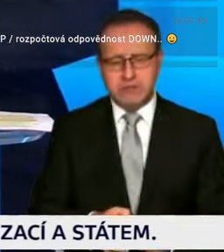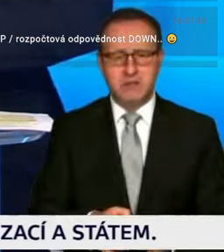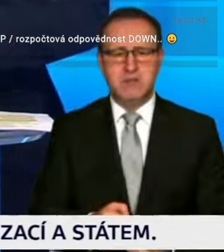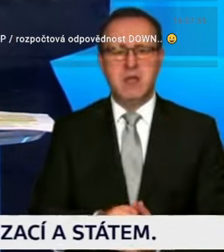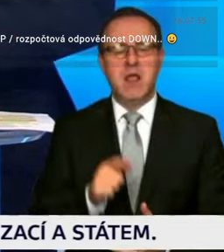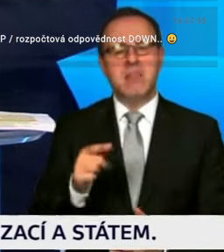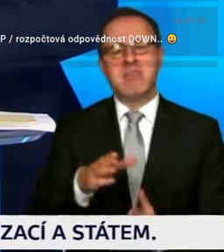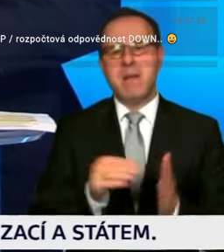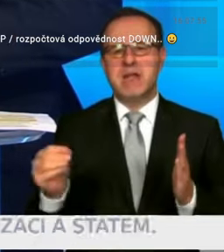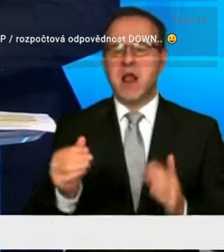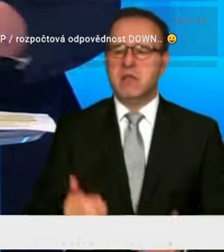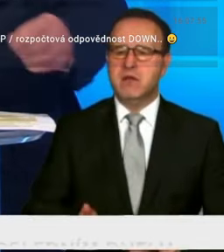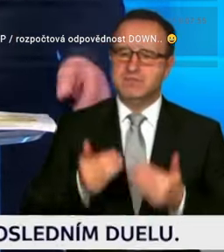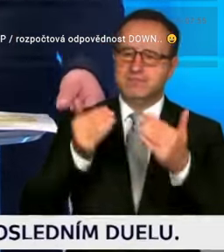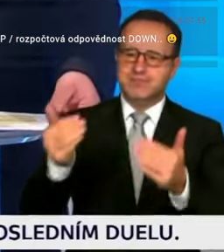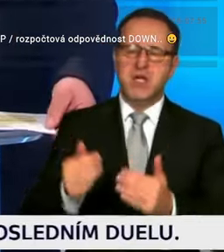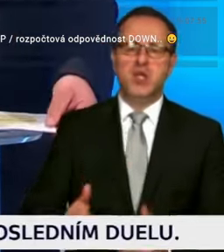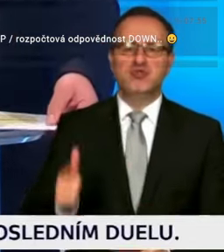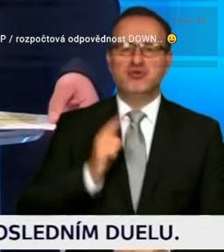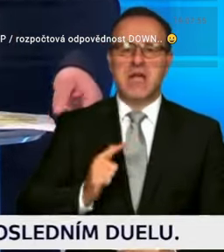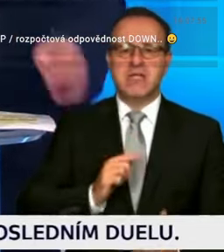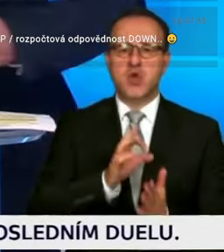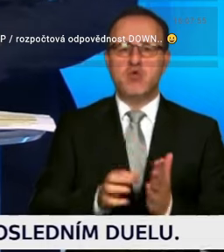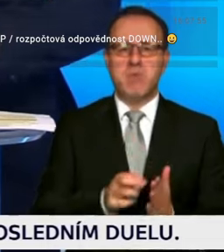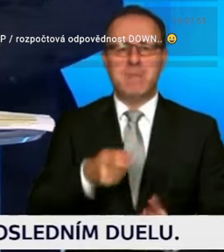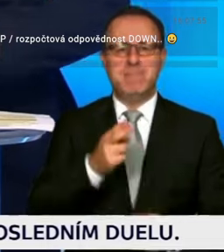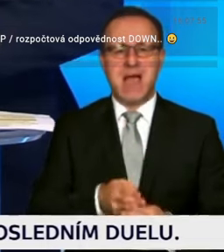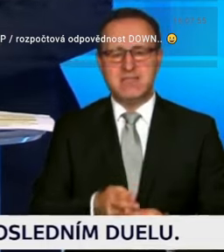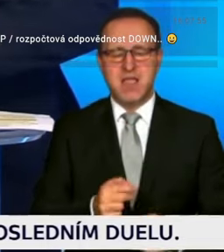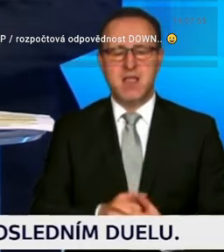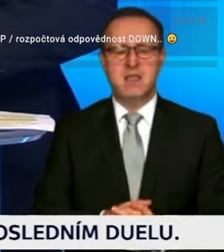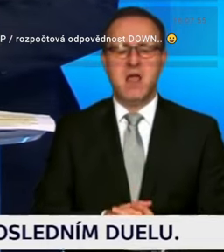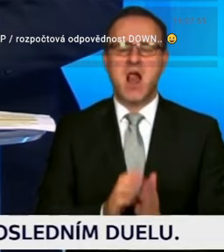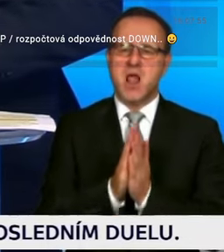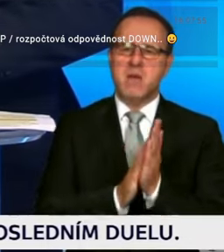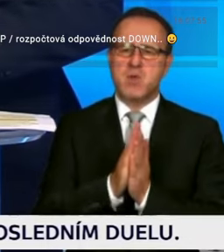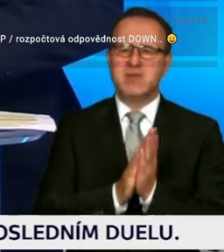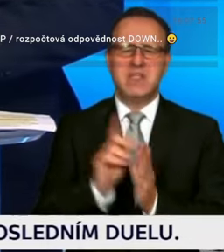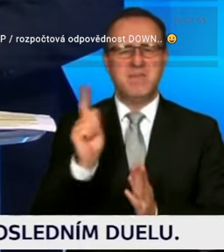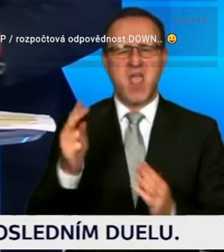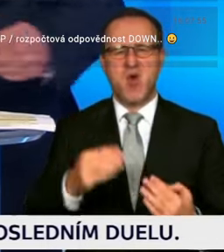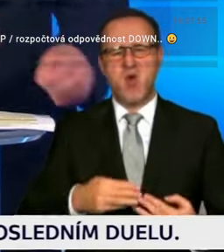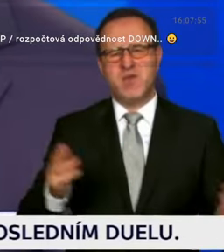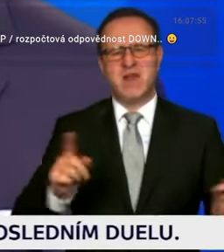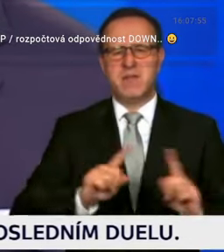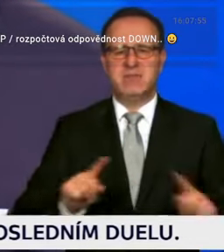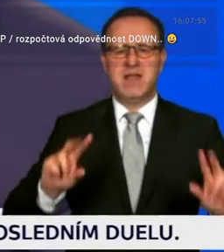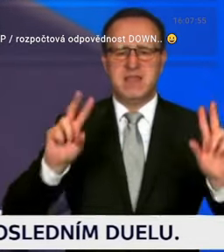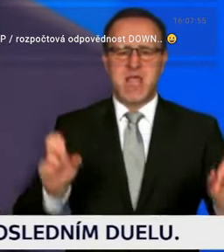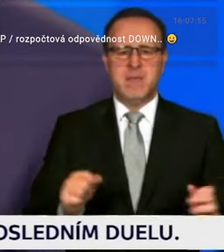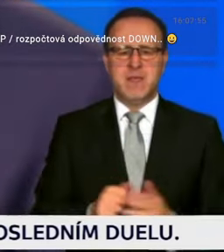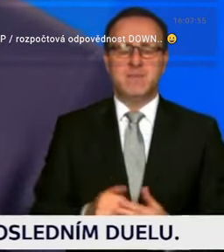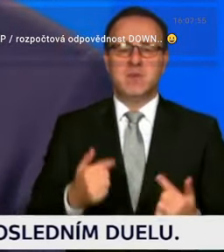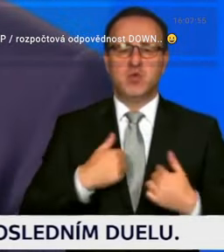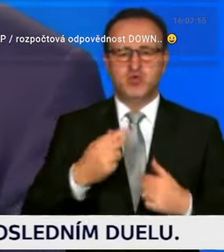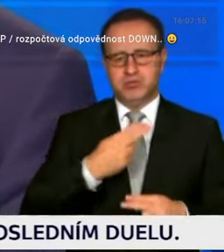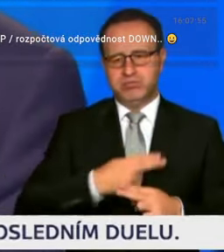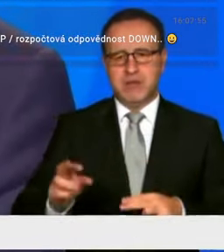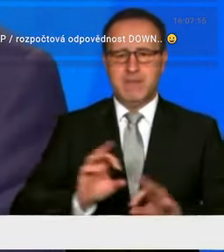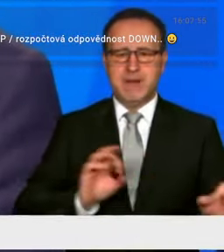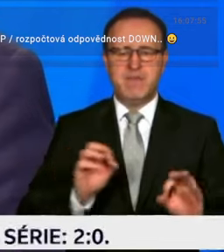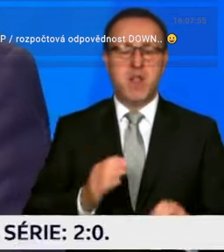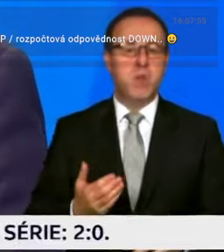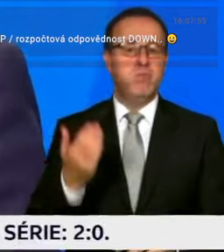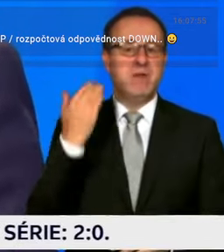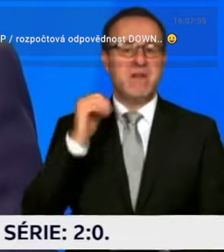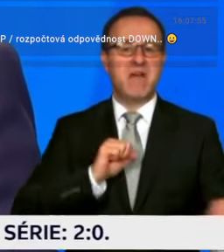odsunuli aj tie čakacie Lehoty pre pacientov a tak ďalej ale prosím naozaj neotvárame šie té štát absolútne pripravený pretože bývalá